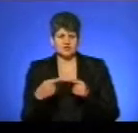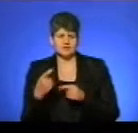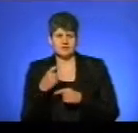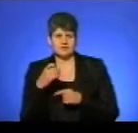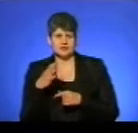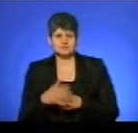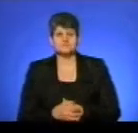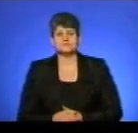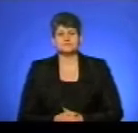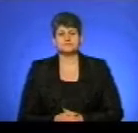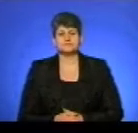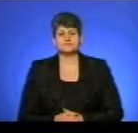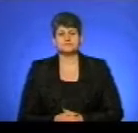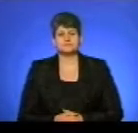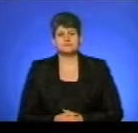хвилин.